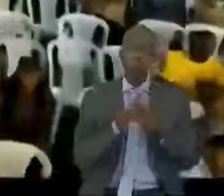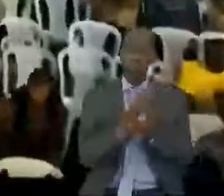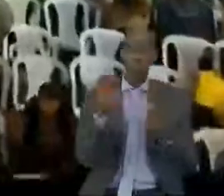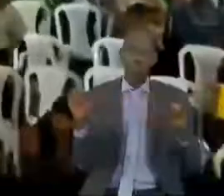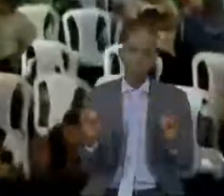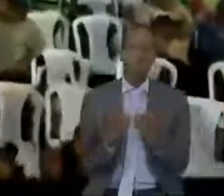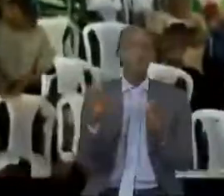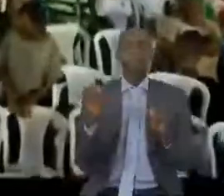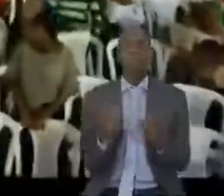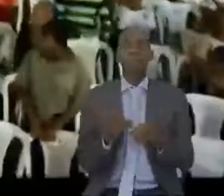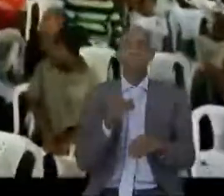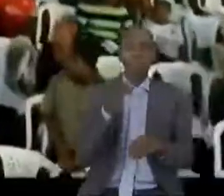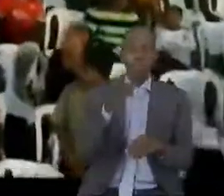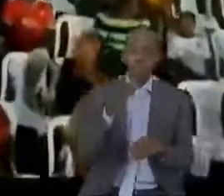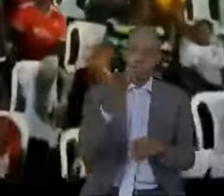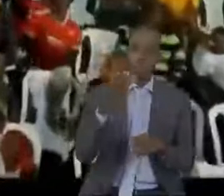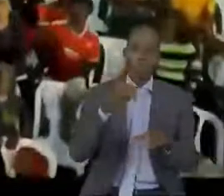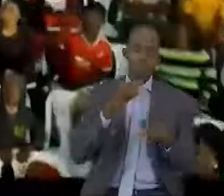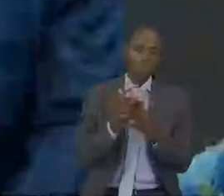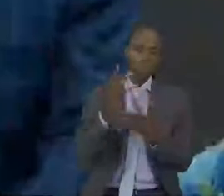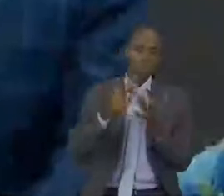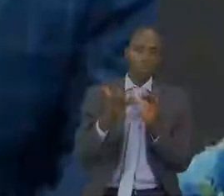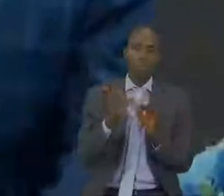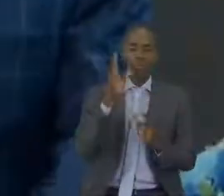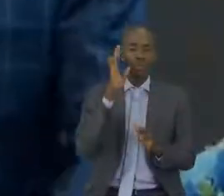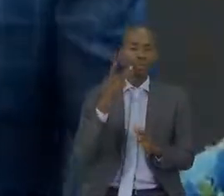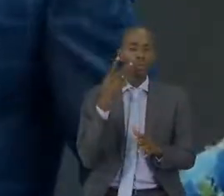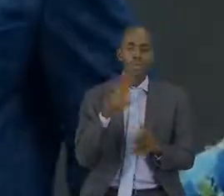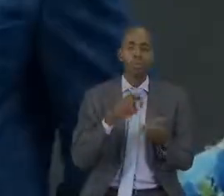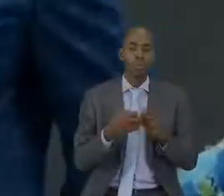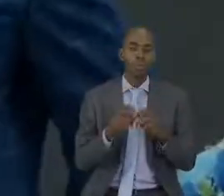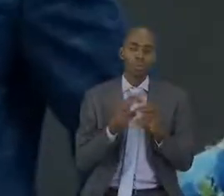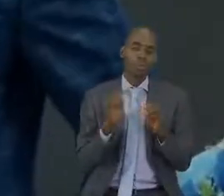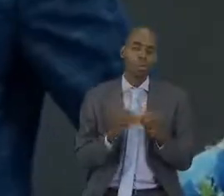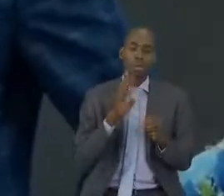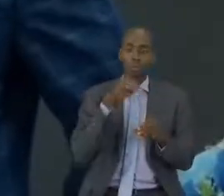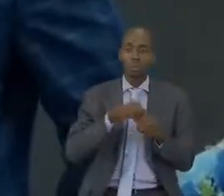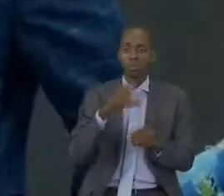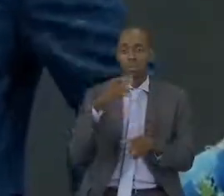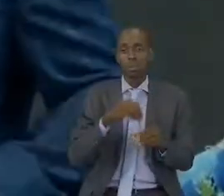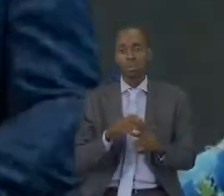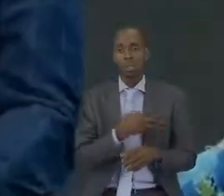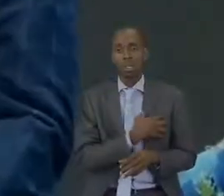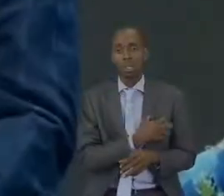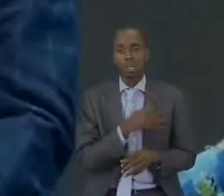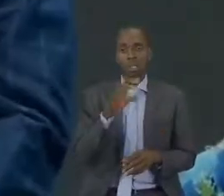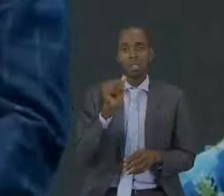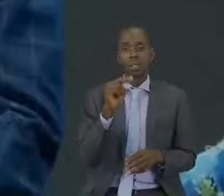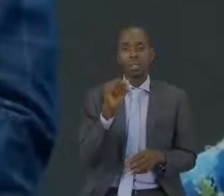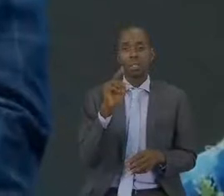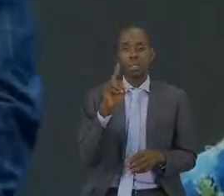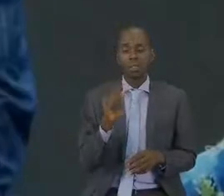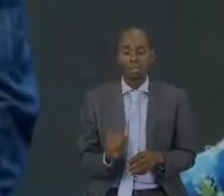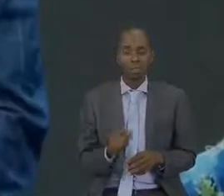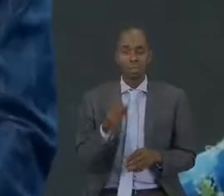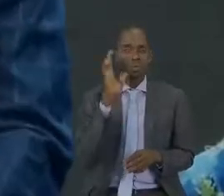Vous qui êtes en ligne, vous ne les verrez plus. Au Canada, vous ne les verrez plus. Aux États-Unis, vous ne les verrez